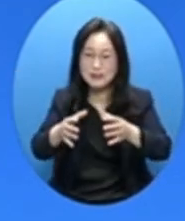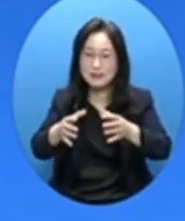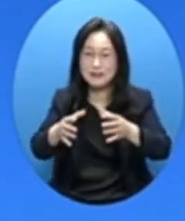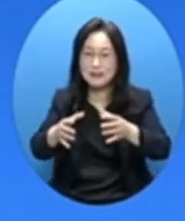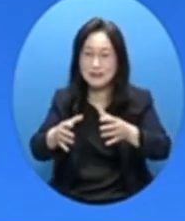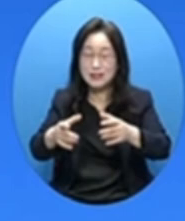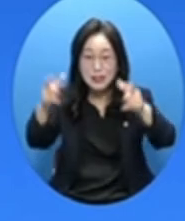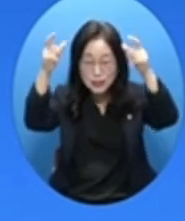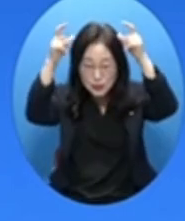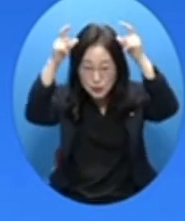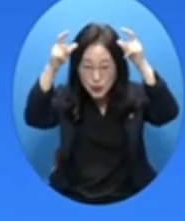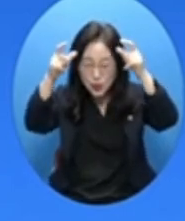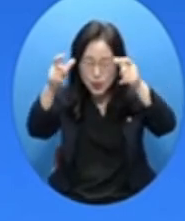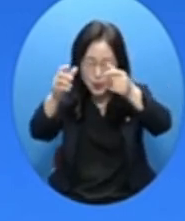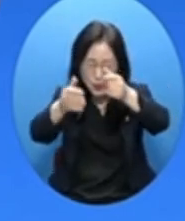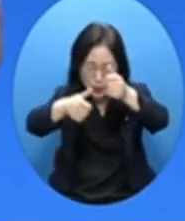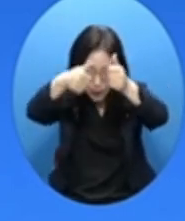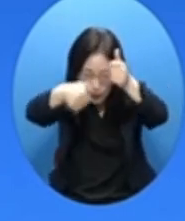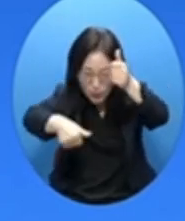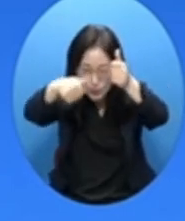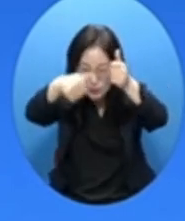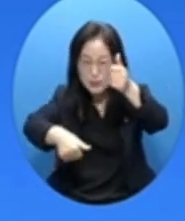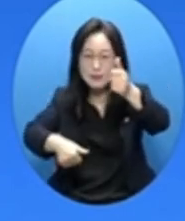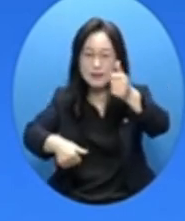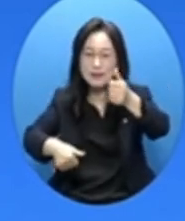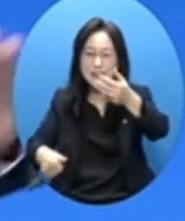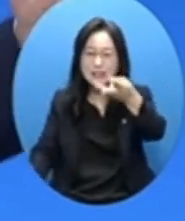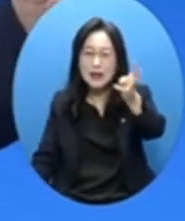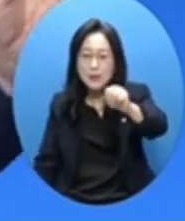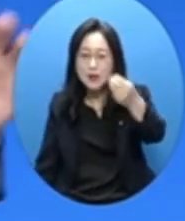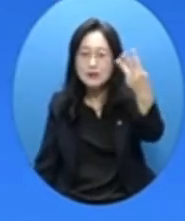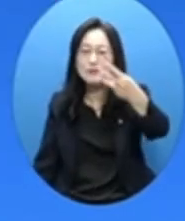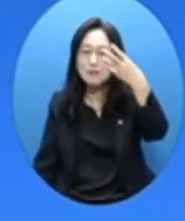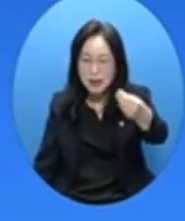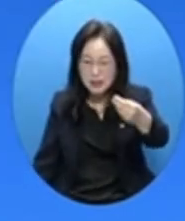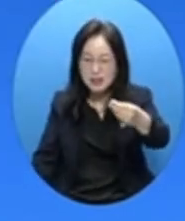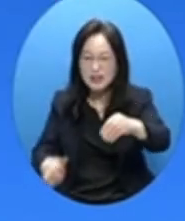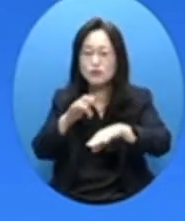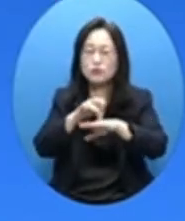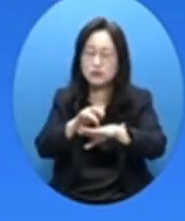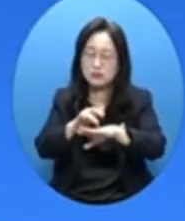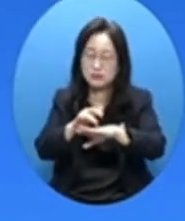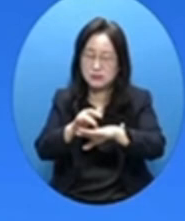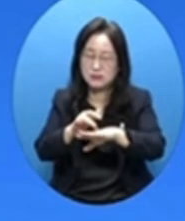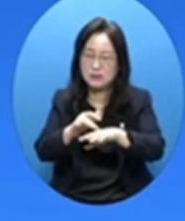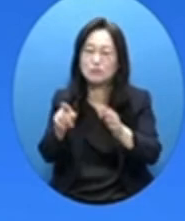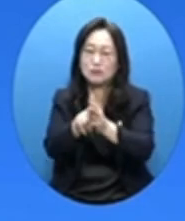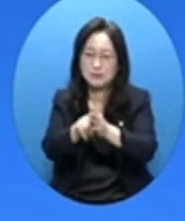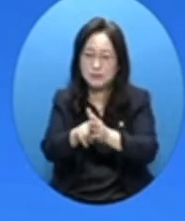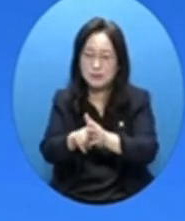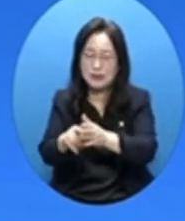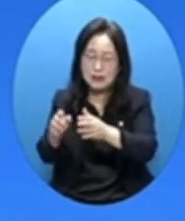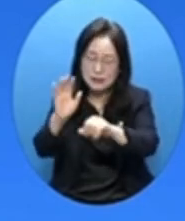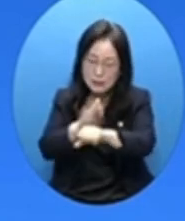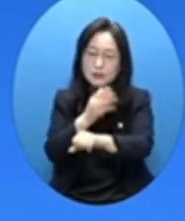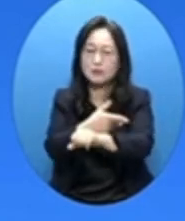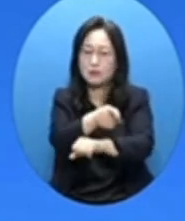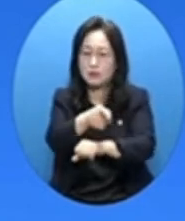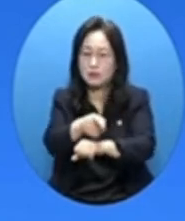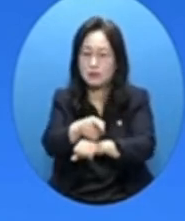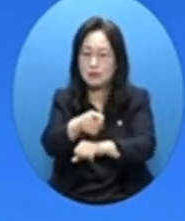소를 신으로 섬기고 3억 3천만 실을 섬기는데이 모두 다 잘못된 것입니다 하나님의 일기명을 어긴 것입니다